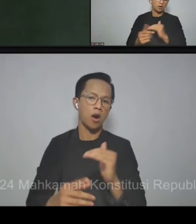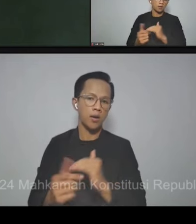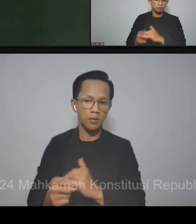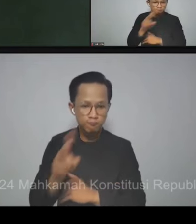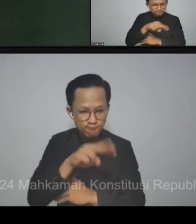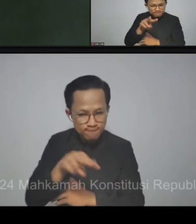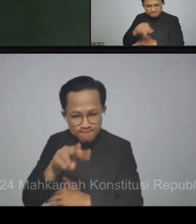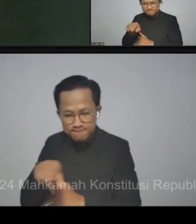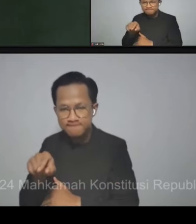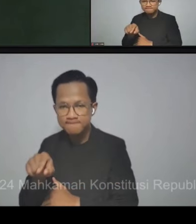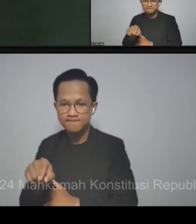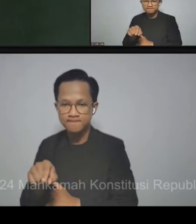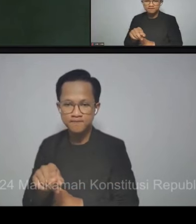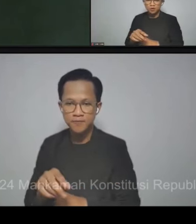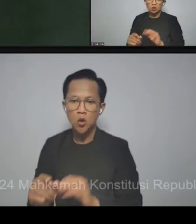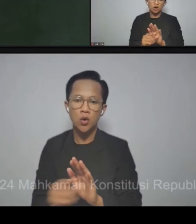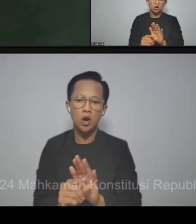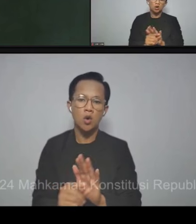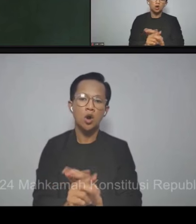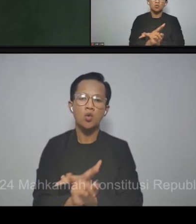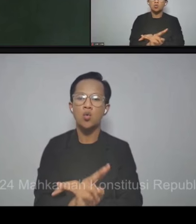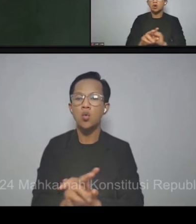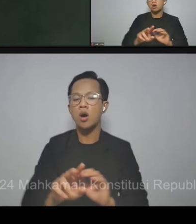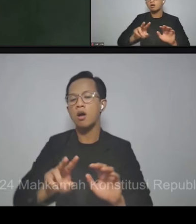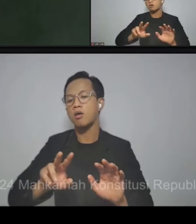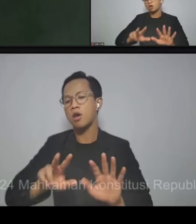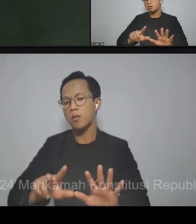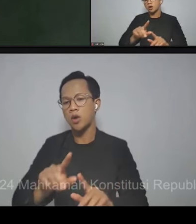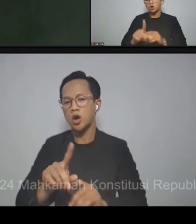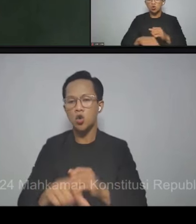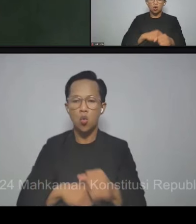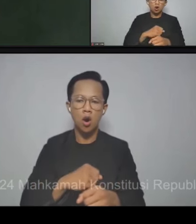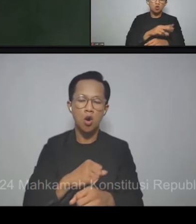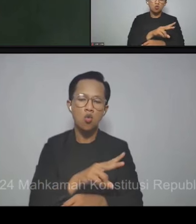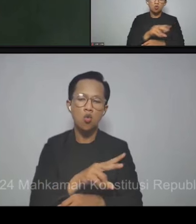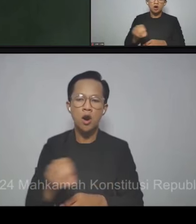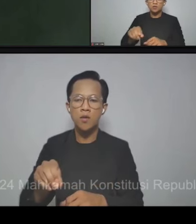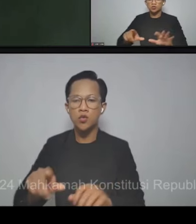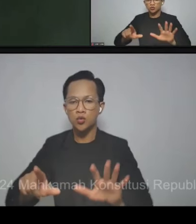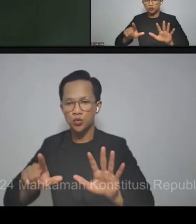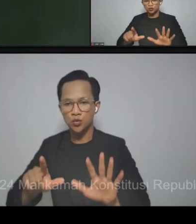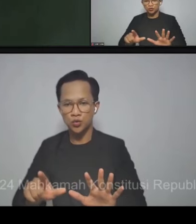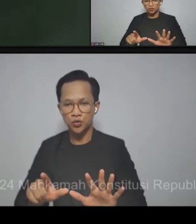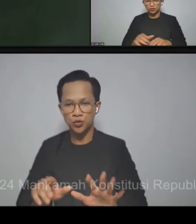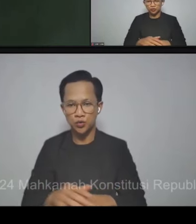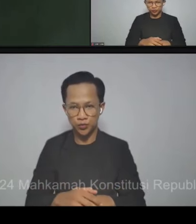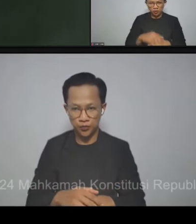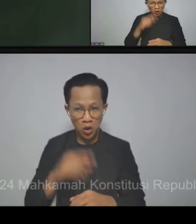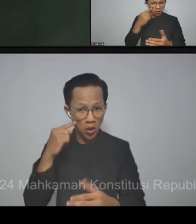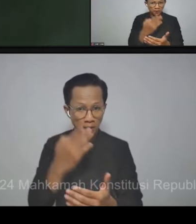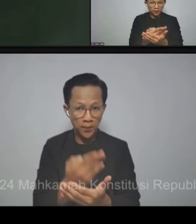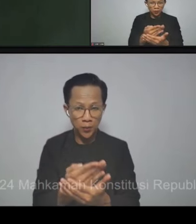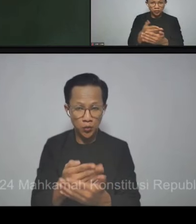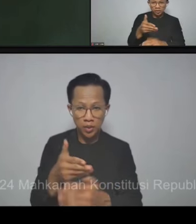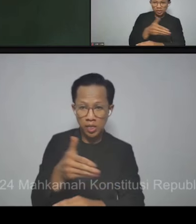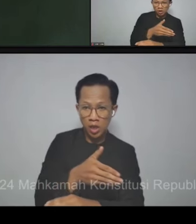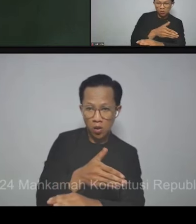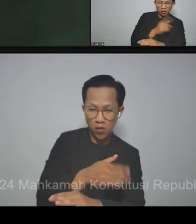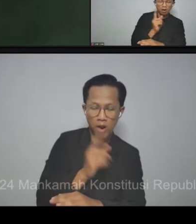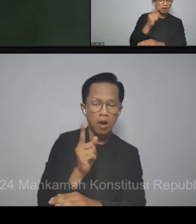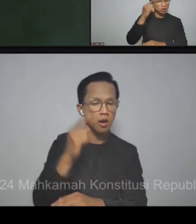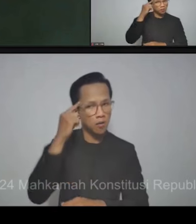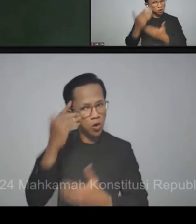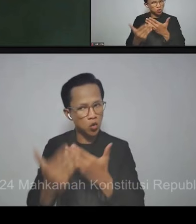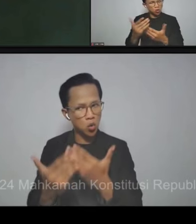Undang 28 2007 pemeriksaan bukti permulaan dilakukan guna mendapatkan bukti permulaan mengenai adanya dugaan telah terjadi tindak